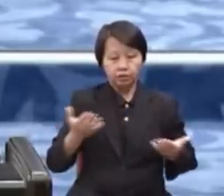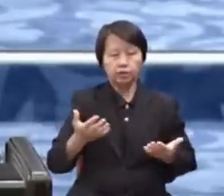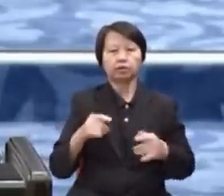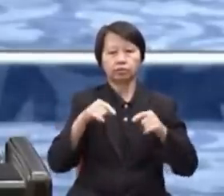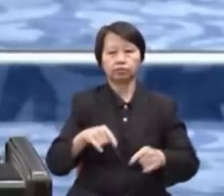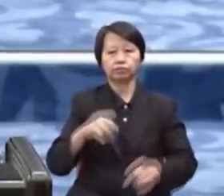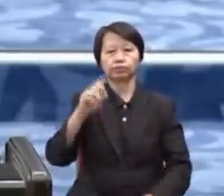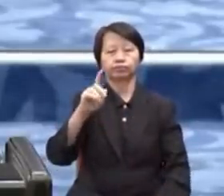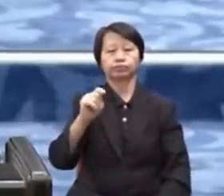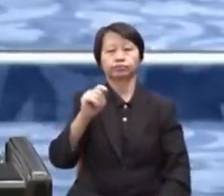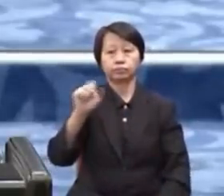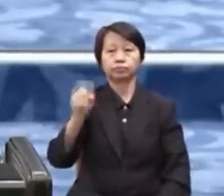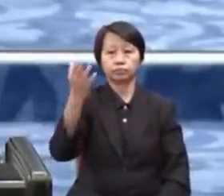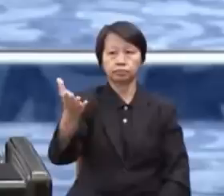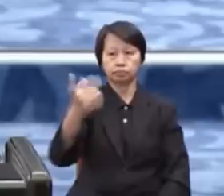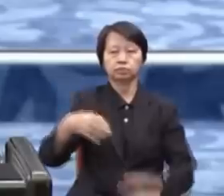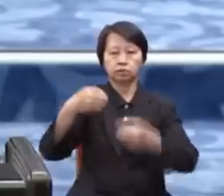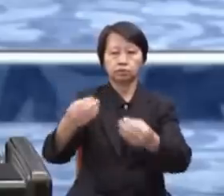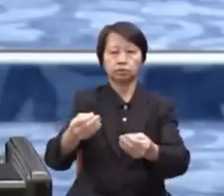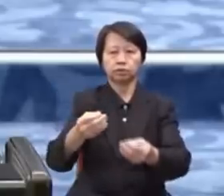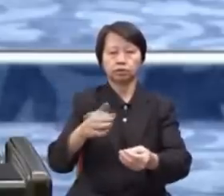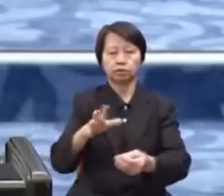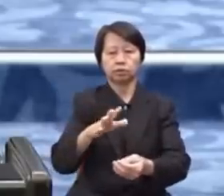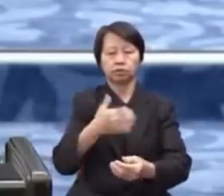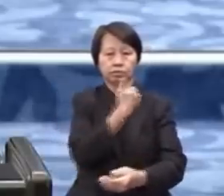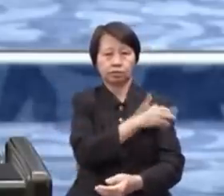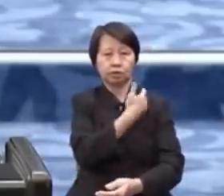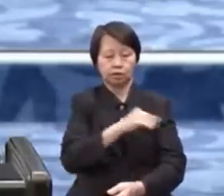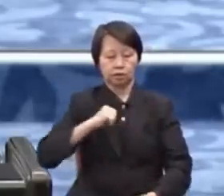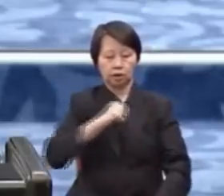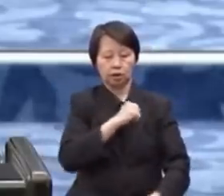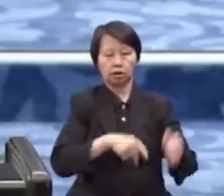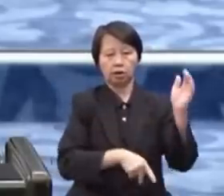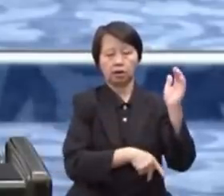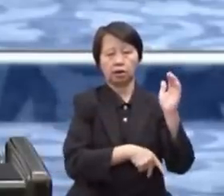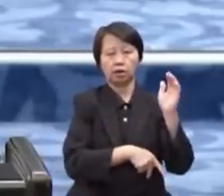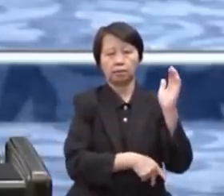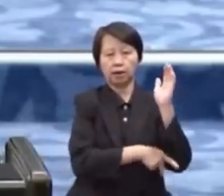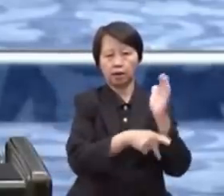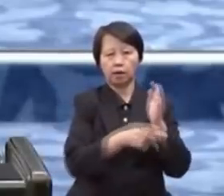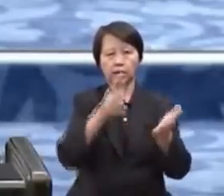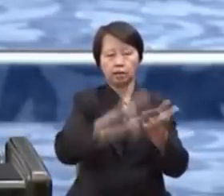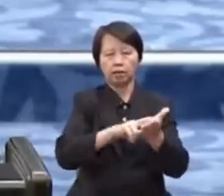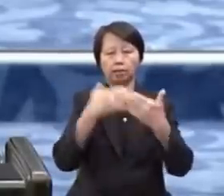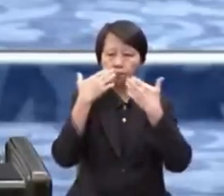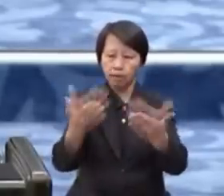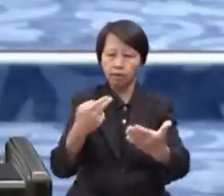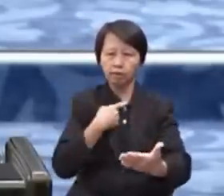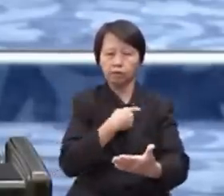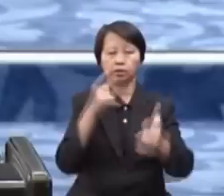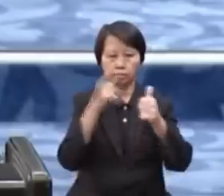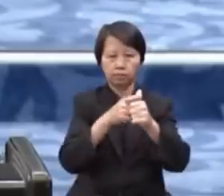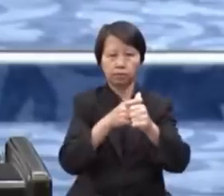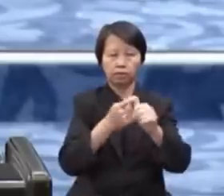juga diberikan kepada beberapa mantan ahli paleman penghargaan kita pertama